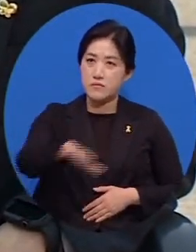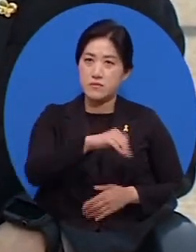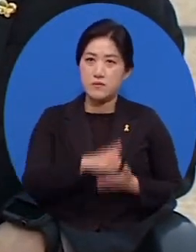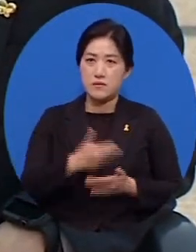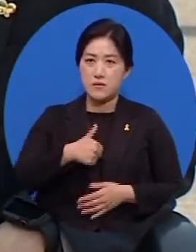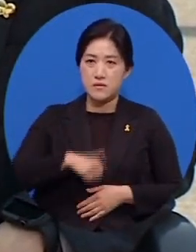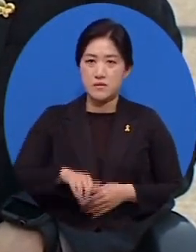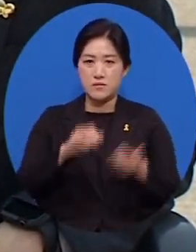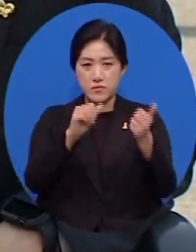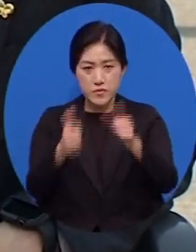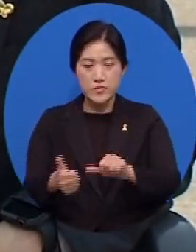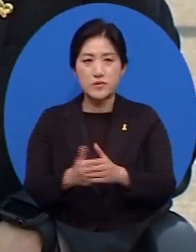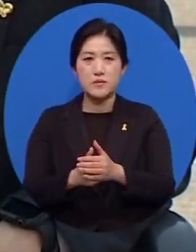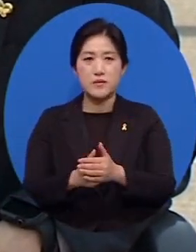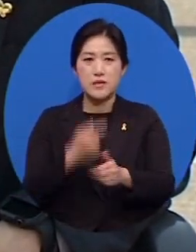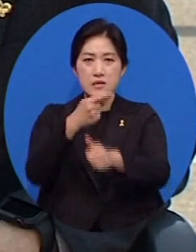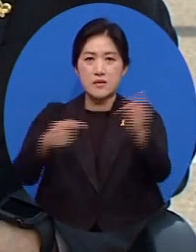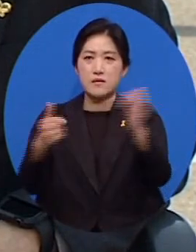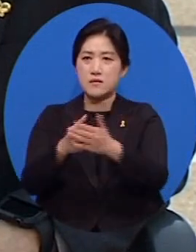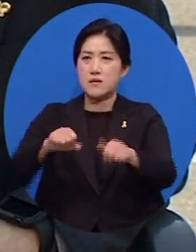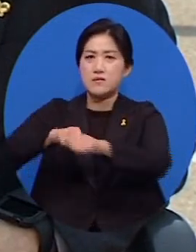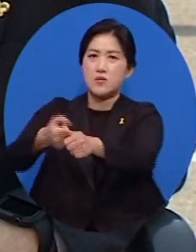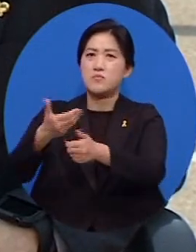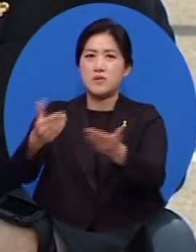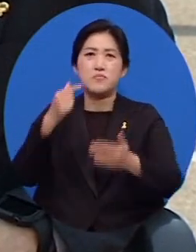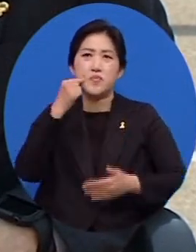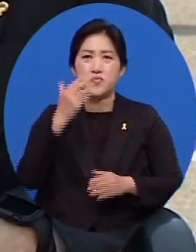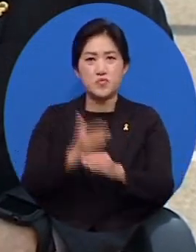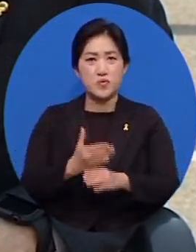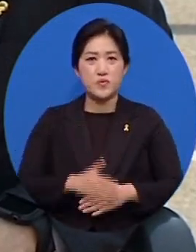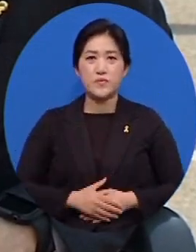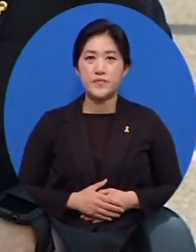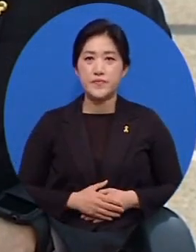자식을 죽인 살인자들을 처벌하지 못하고 있습니다.